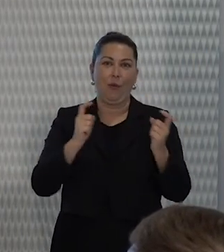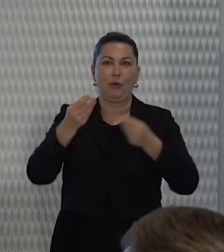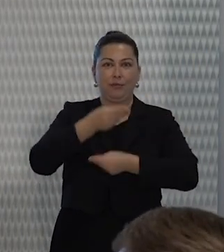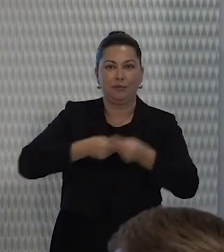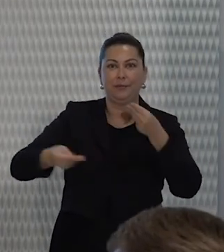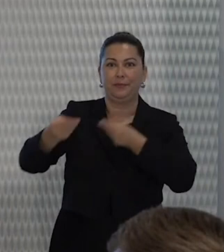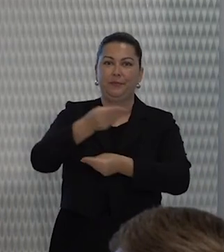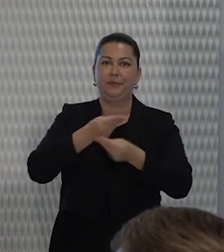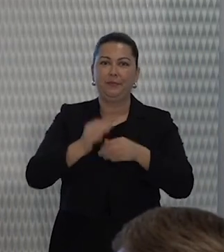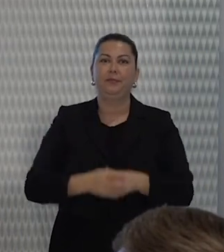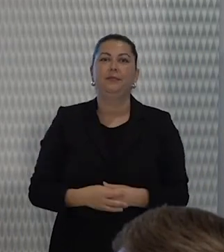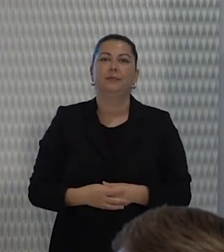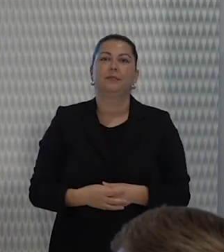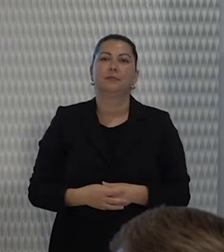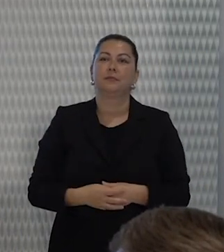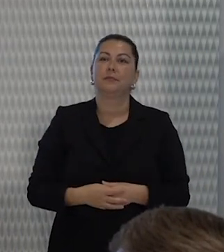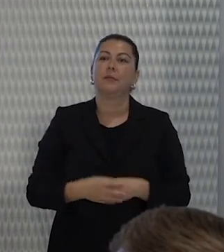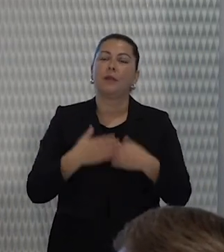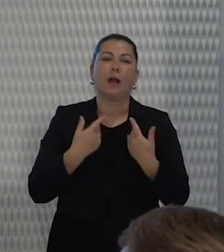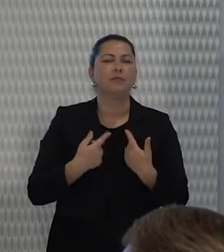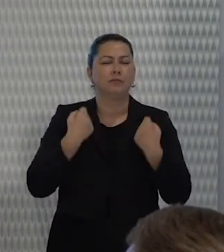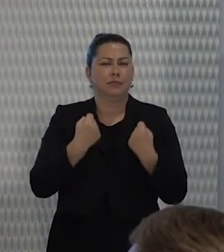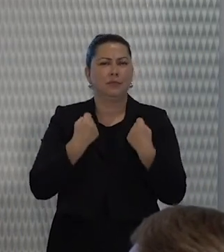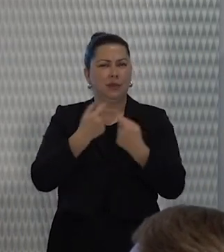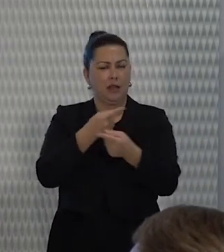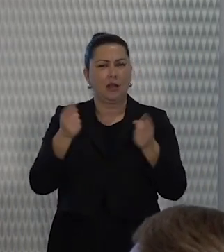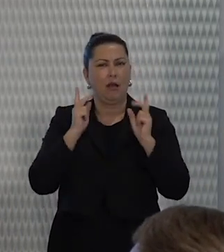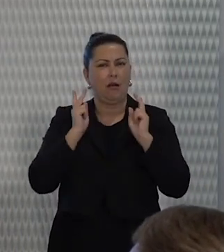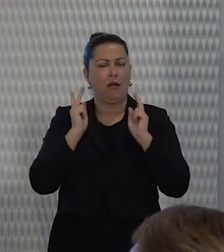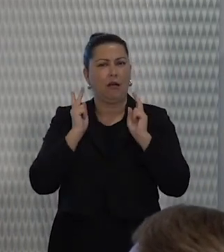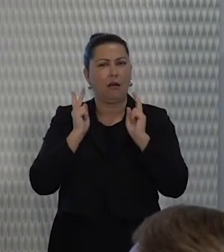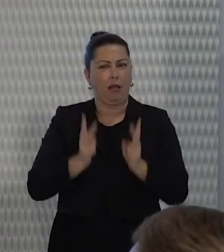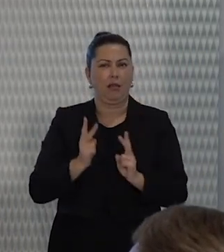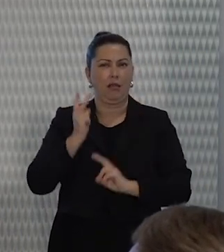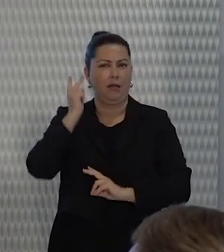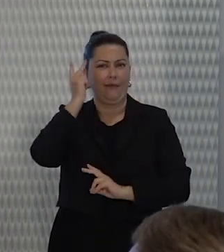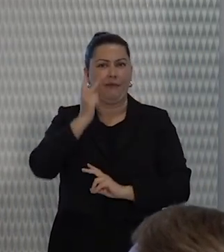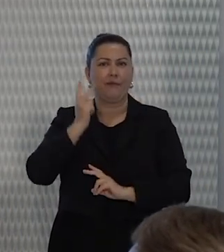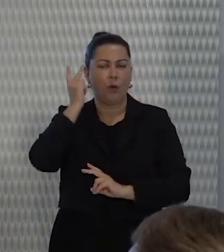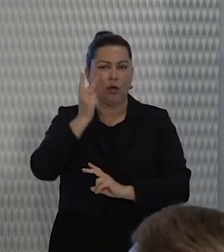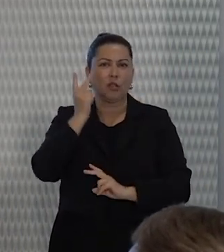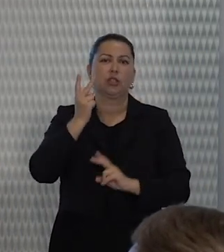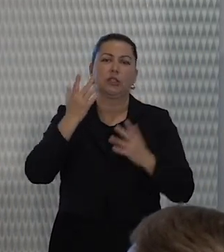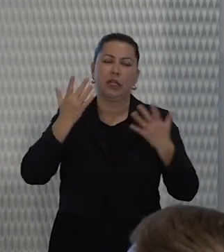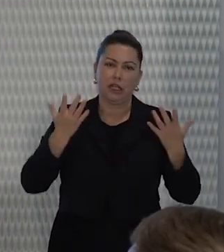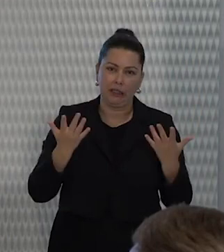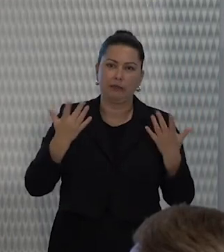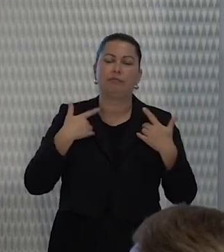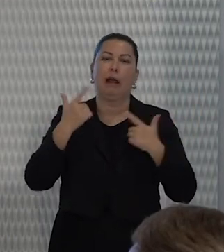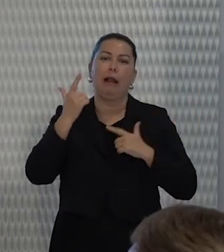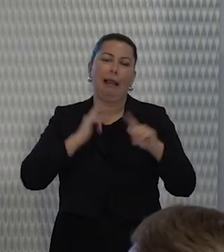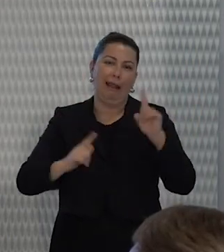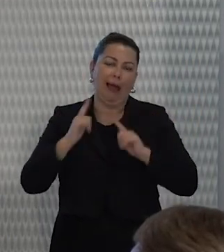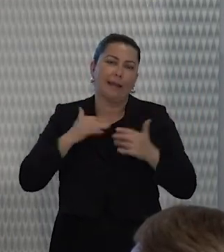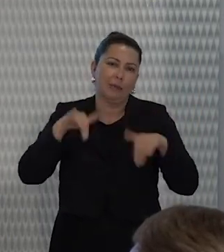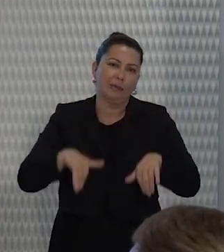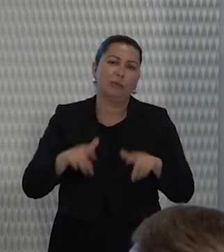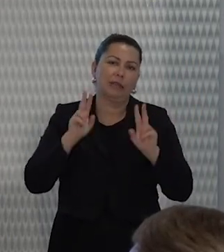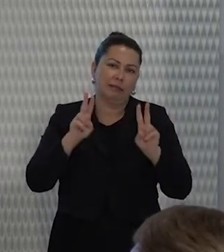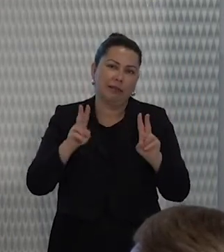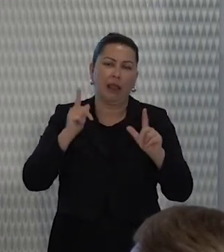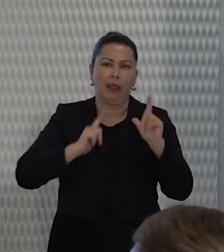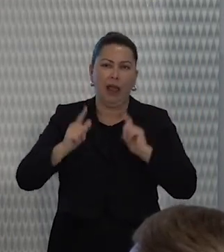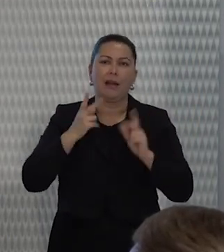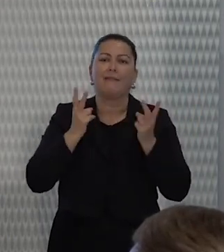sich vorstellen, dass dieses Thema leider oder in dem Fall ist bei uns, in unseren Fällen ist es oft leider, weil meistens wirklich